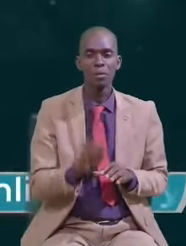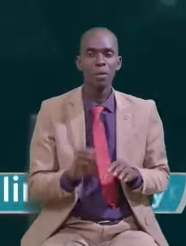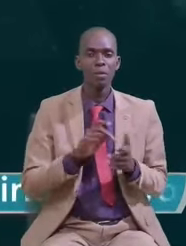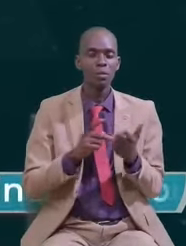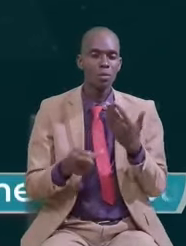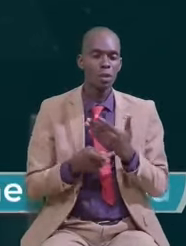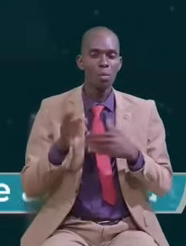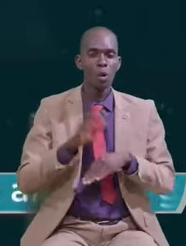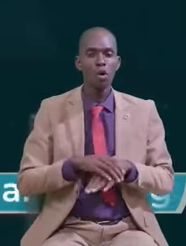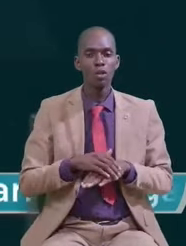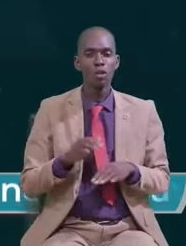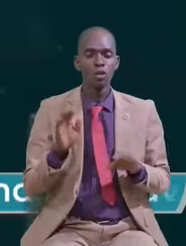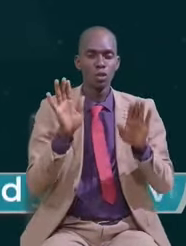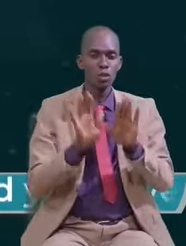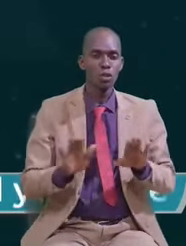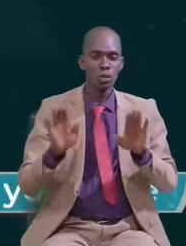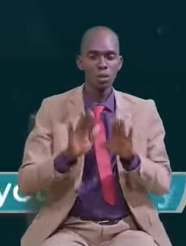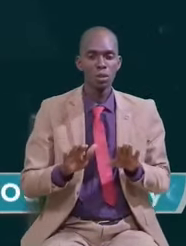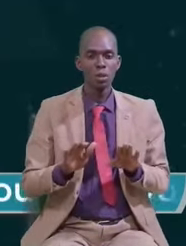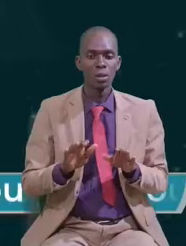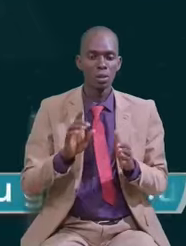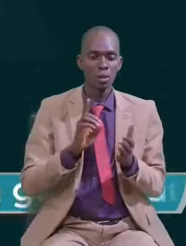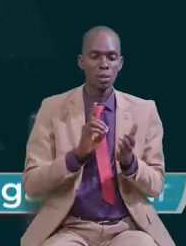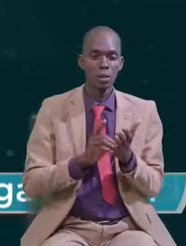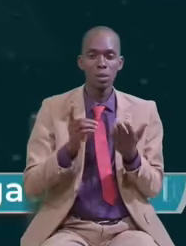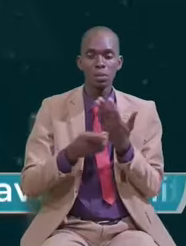des croyants le dimanche,